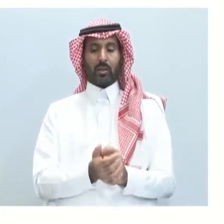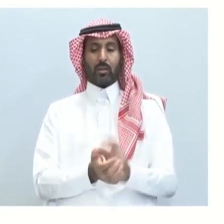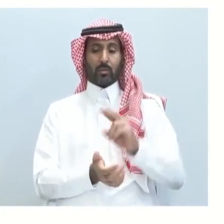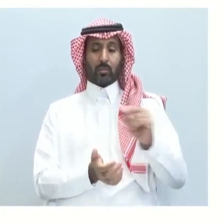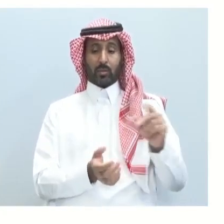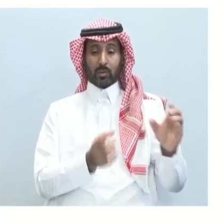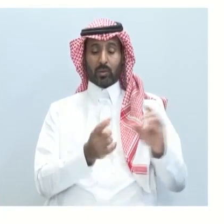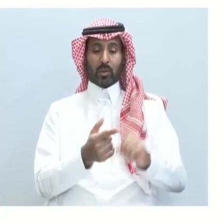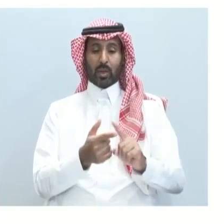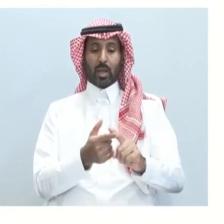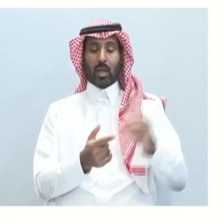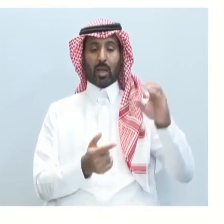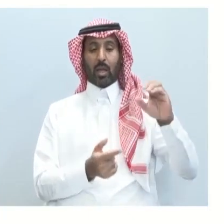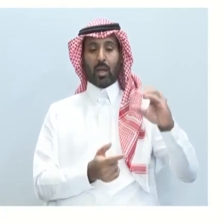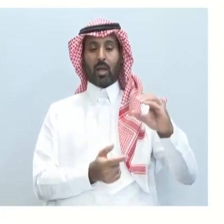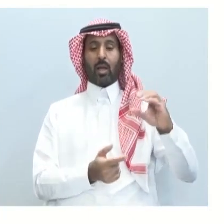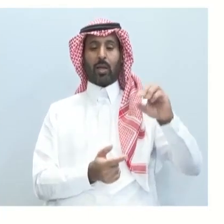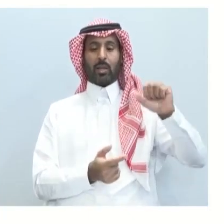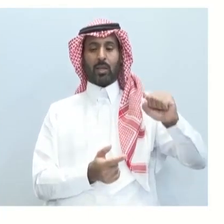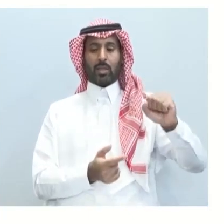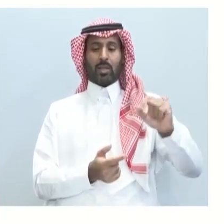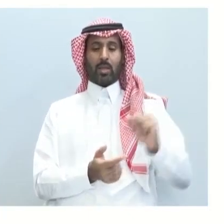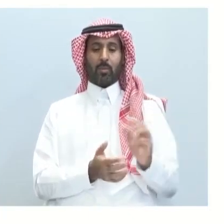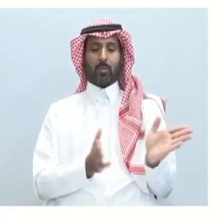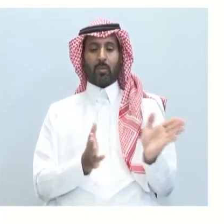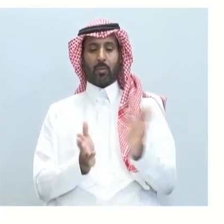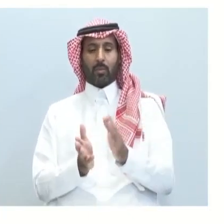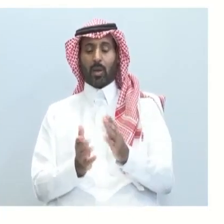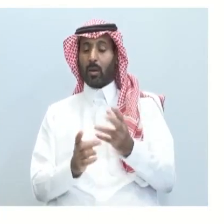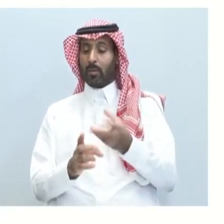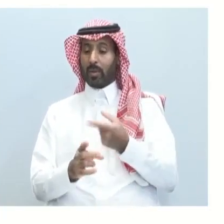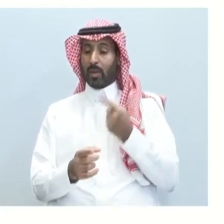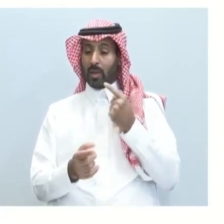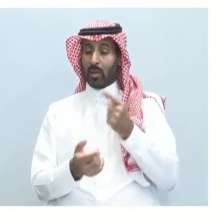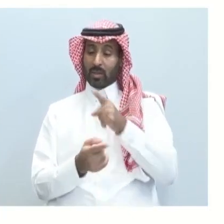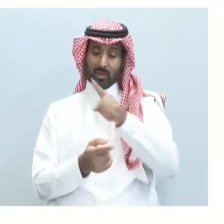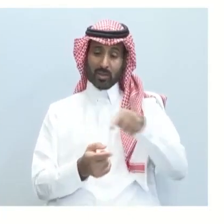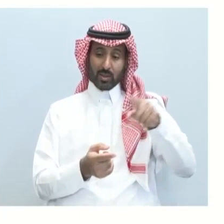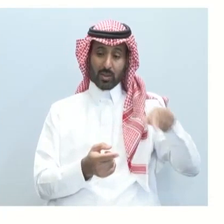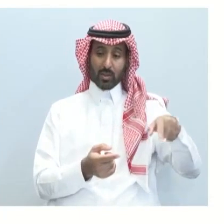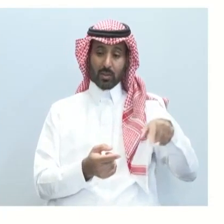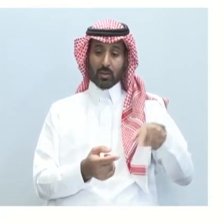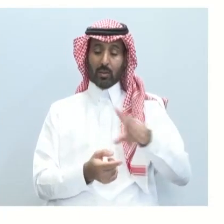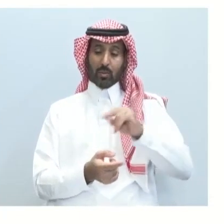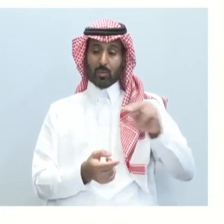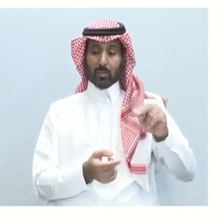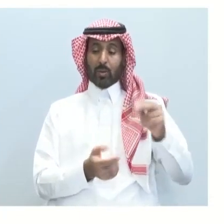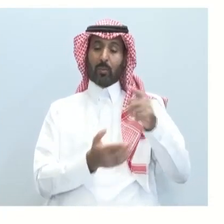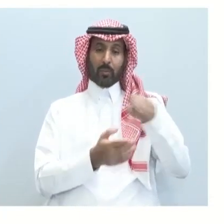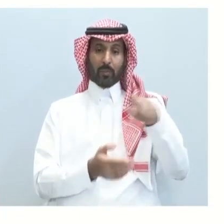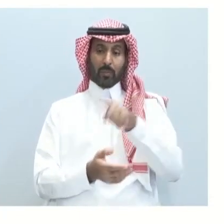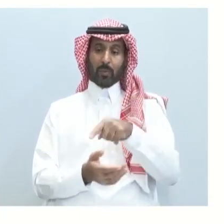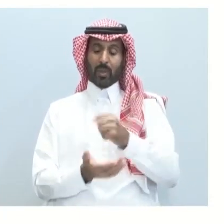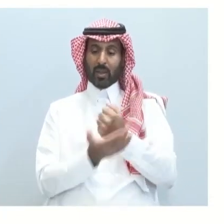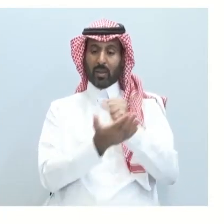فمثلا عندي هنا الكالسيوم موجود في المواد المتفاعله وموجود في المواد الناتجه نستبعده تماما وكذلك البروم